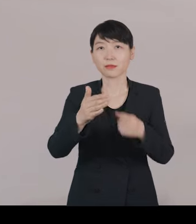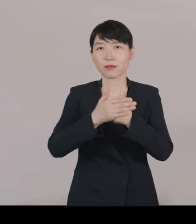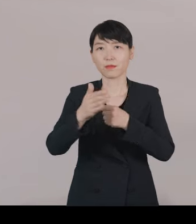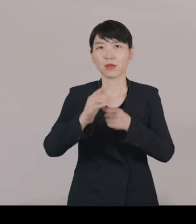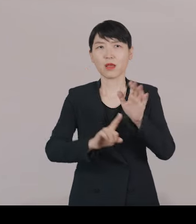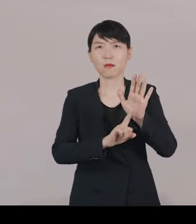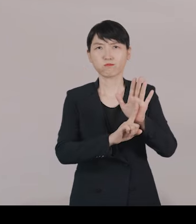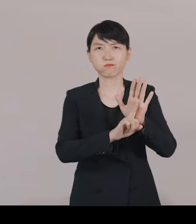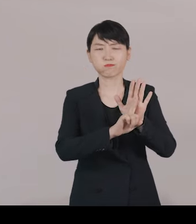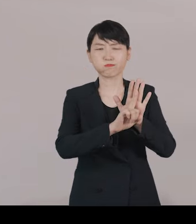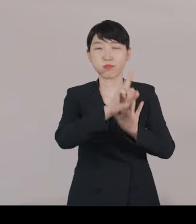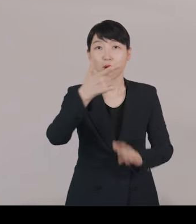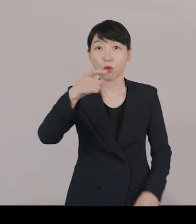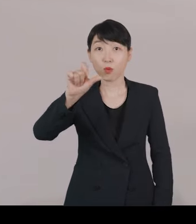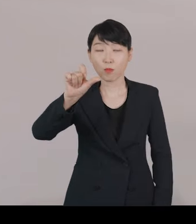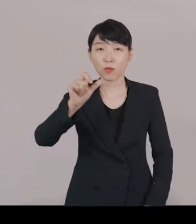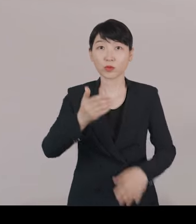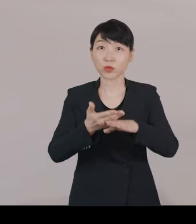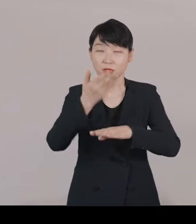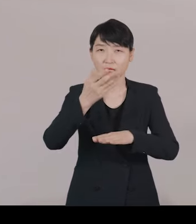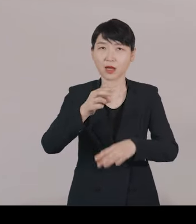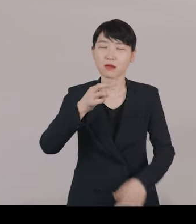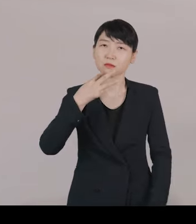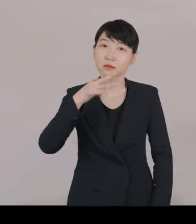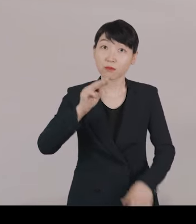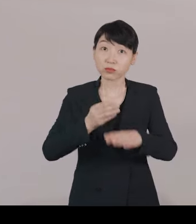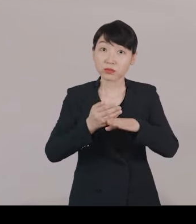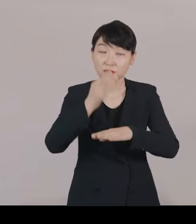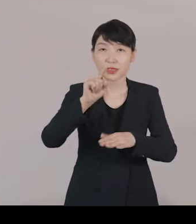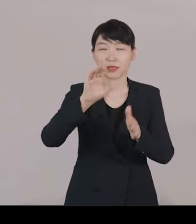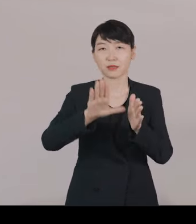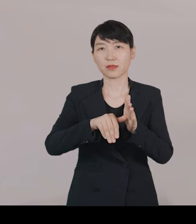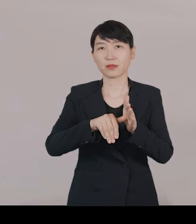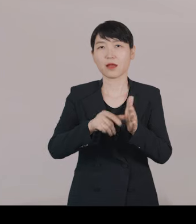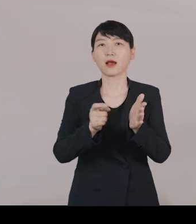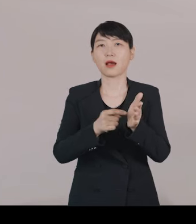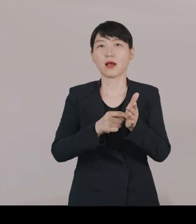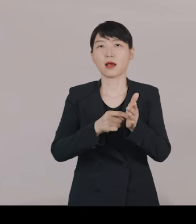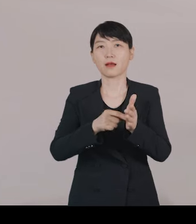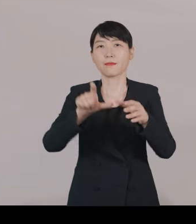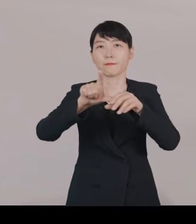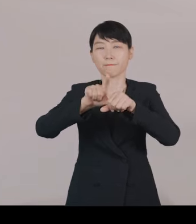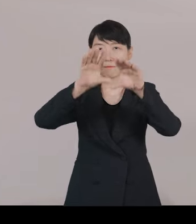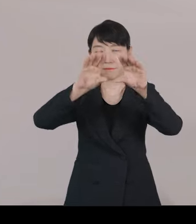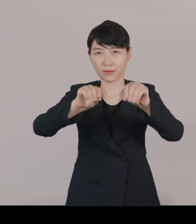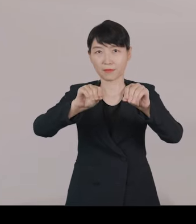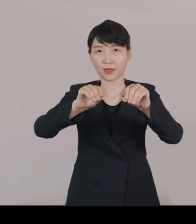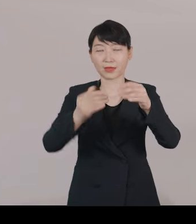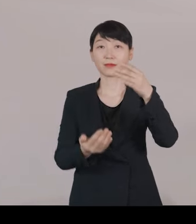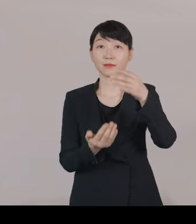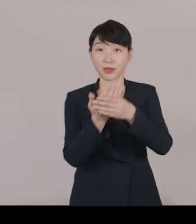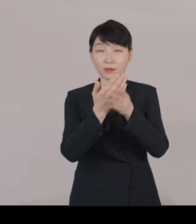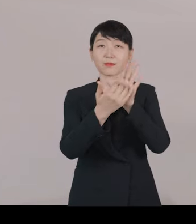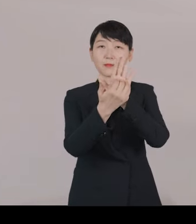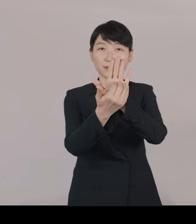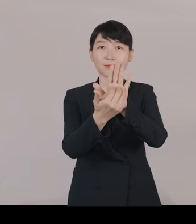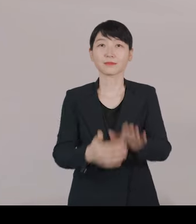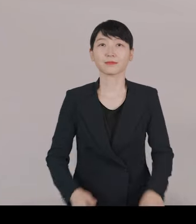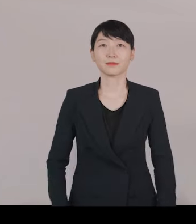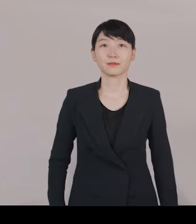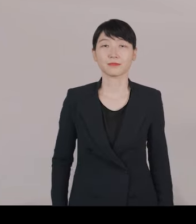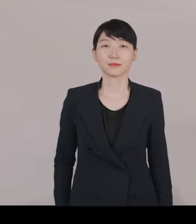내장되어 있어 고온인 섭씨 65도씨에서 3분 이상 감지 시 자동으로 중간 밸브를 잠가